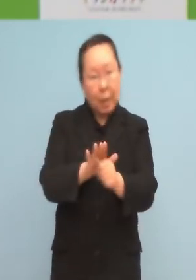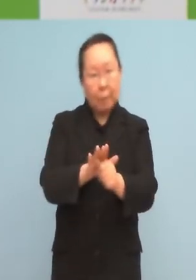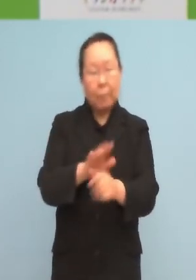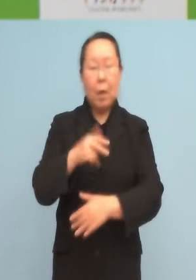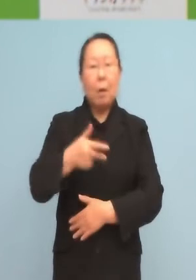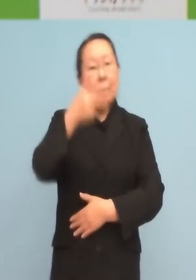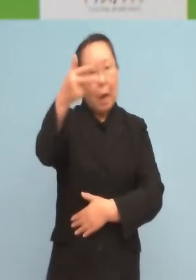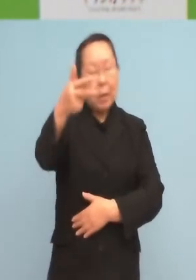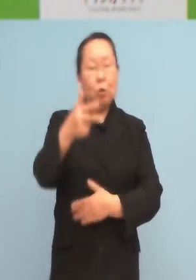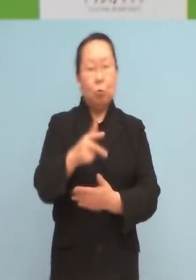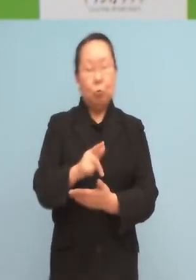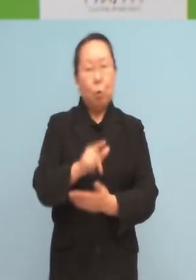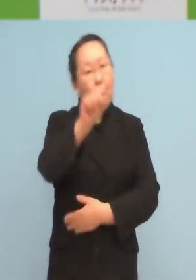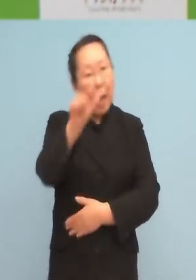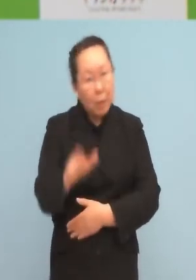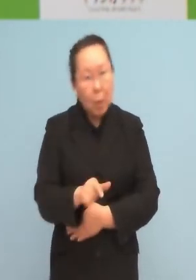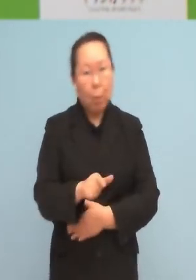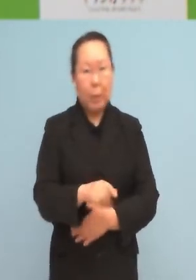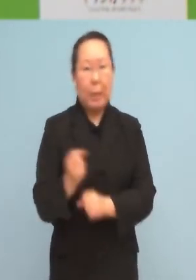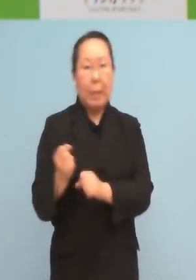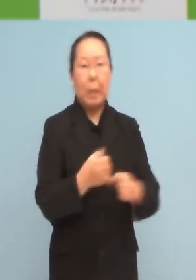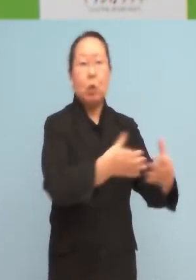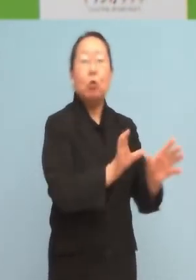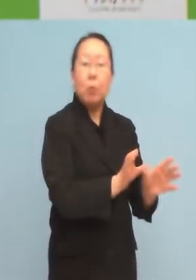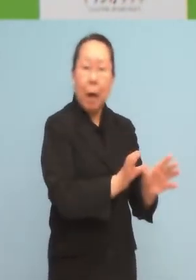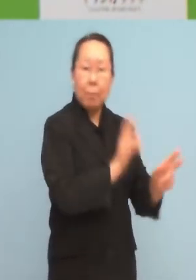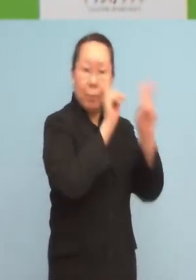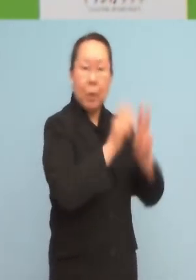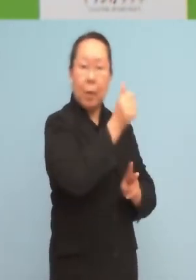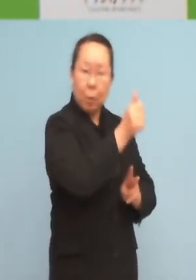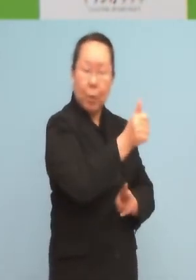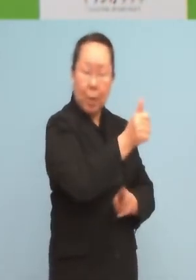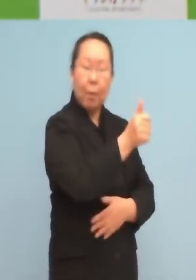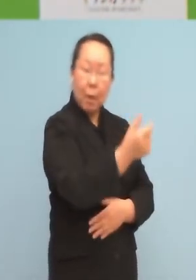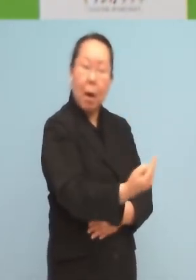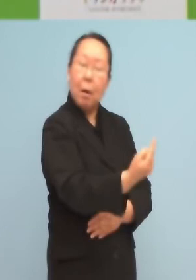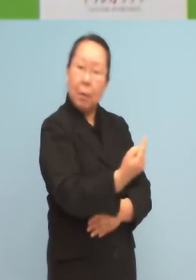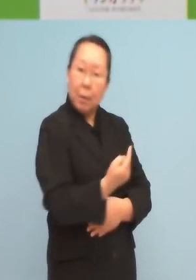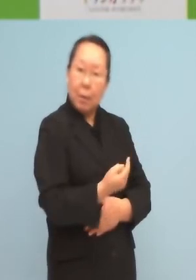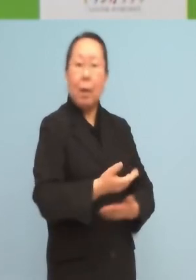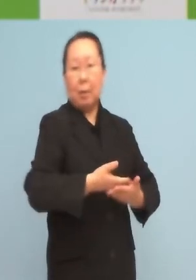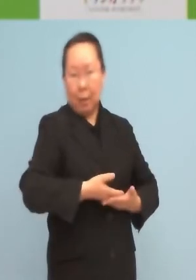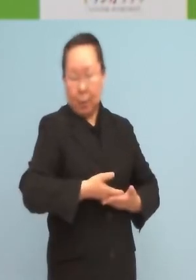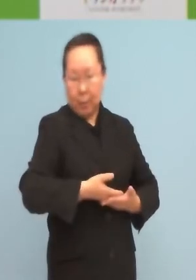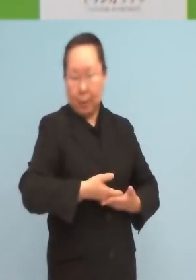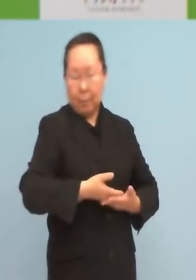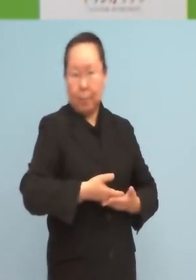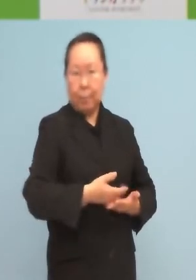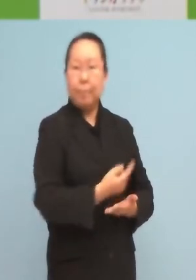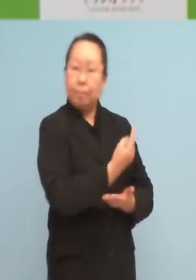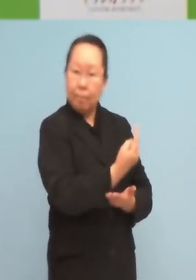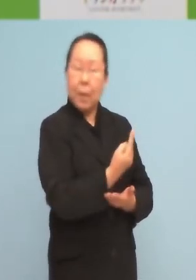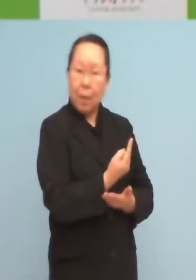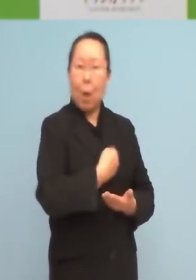かね、球団社長お時間頂戴しておりますんで、あれ来てもらうのかな、お越しいただい